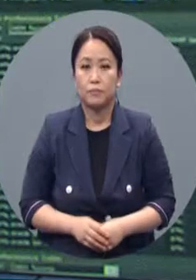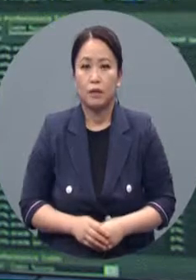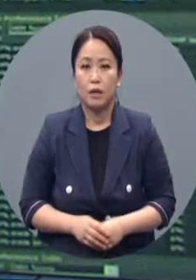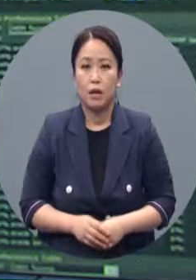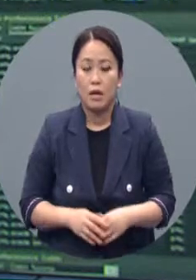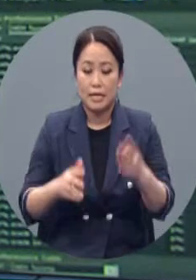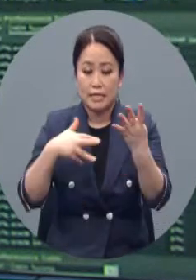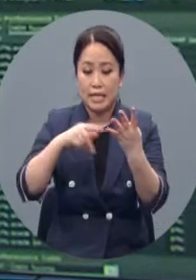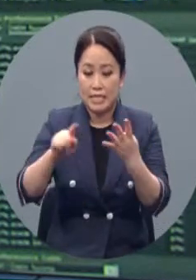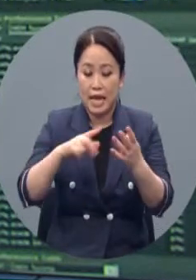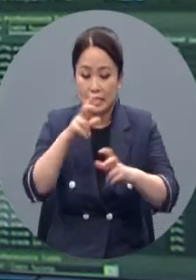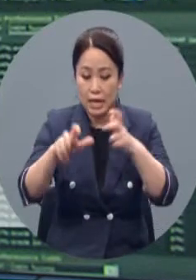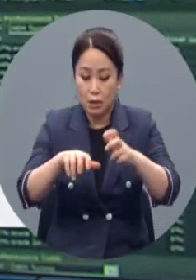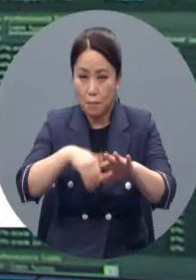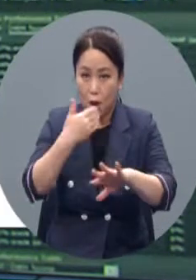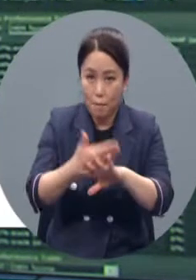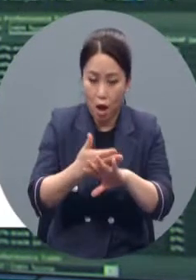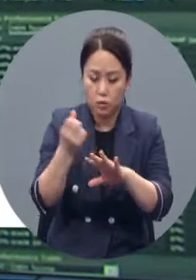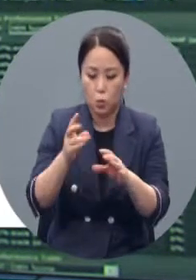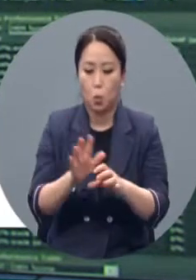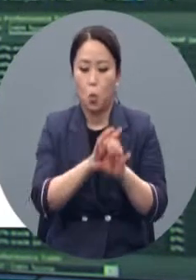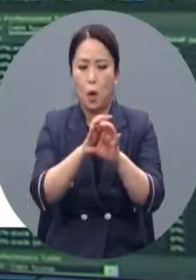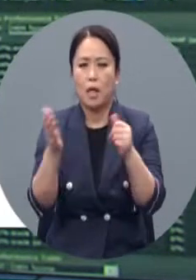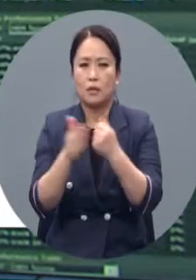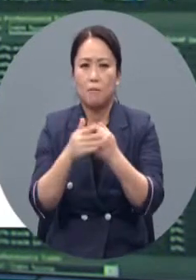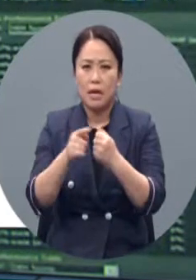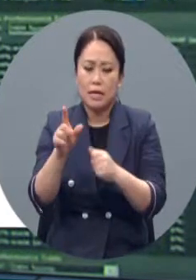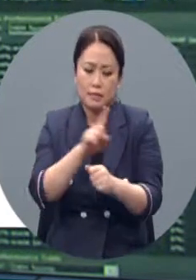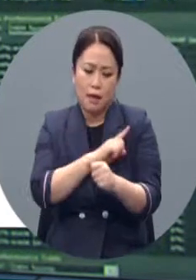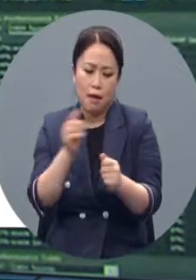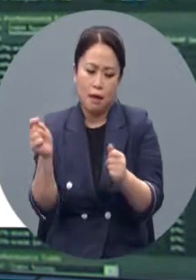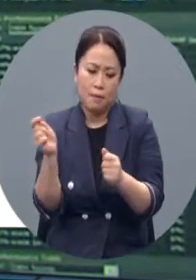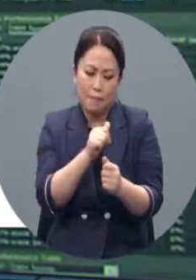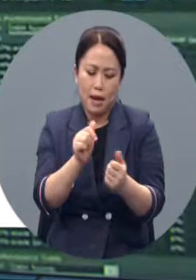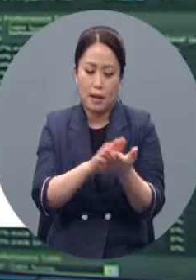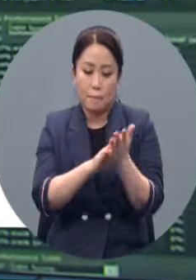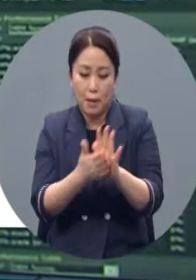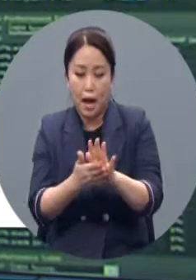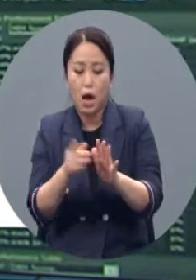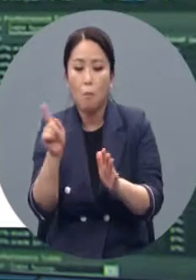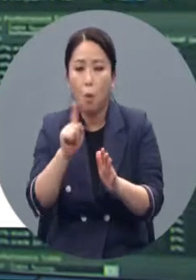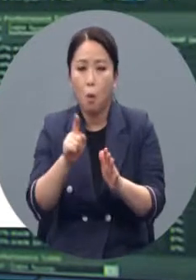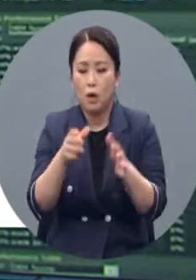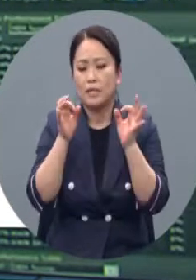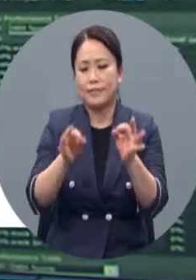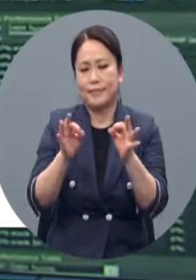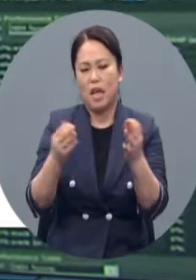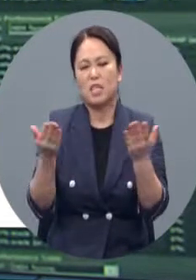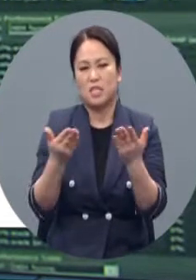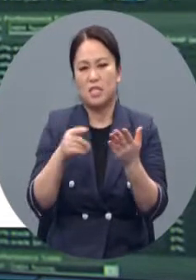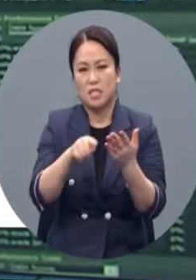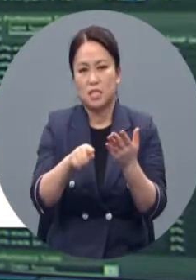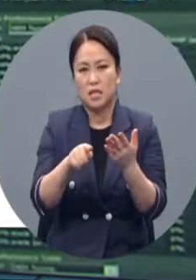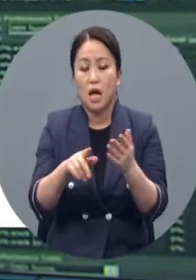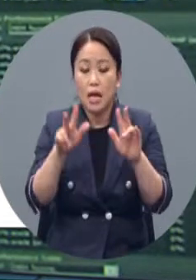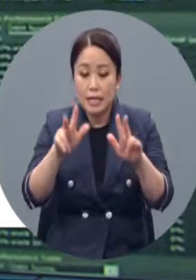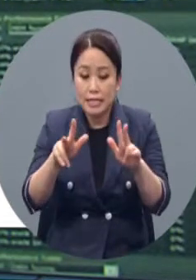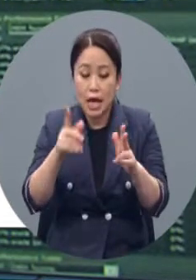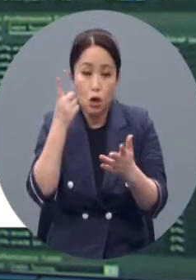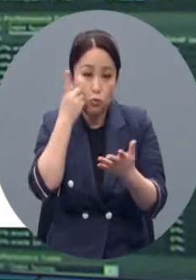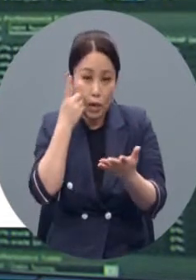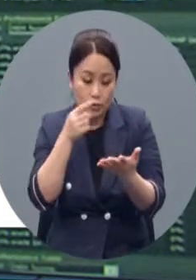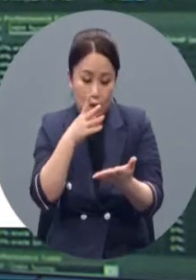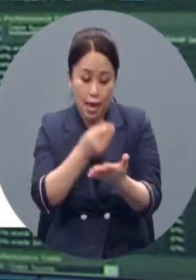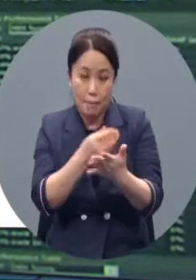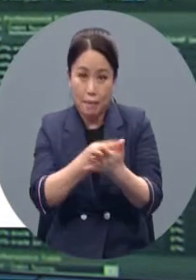4차 산업혁명과 코로나19 때문에 가장 급변하는 업종은 아마 금융업일 겁니다. 이제 휴대전화 속